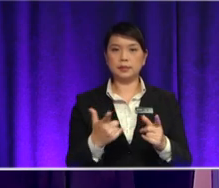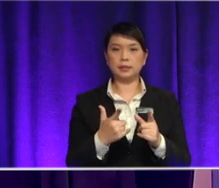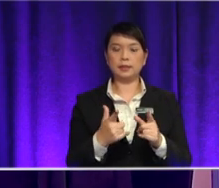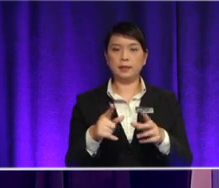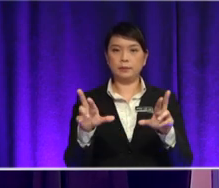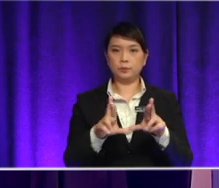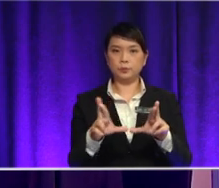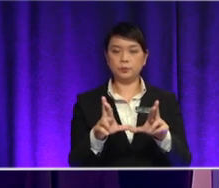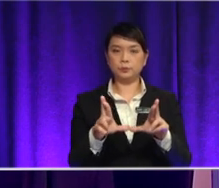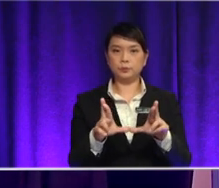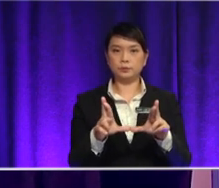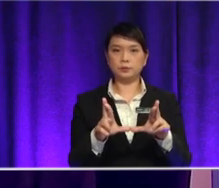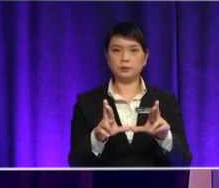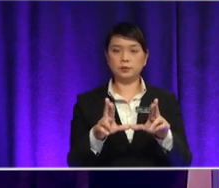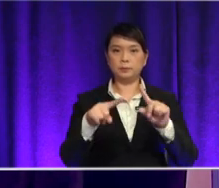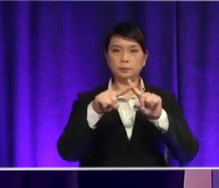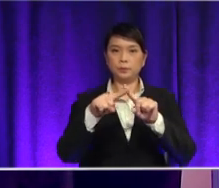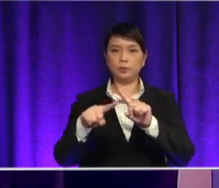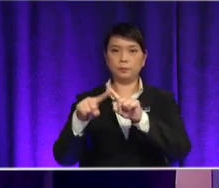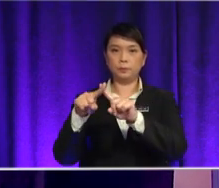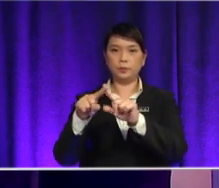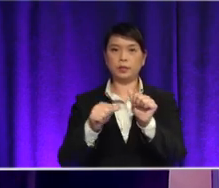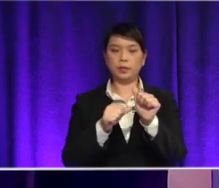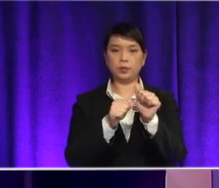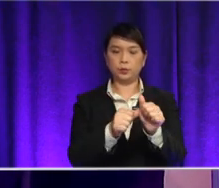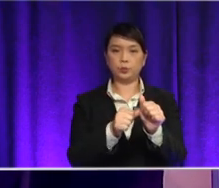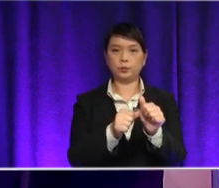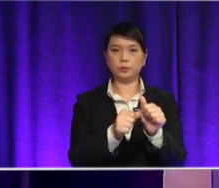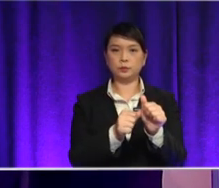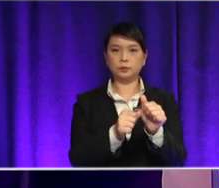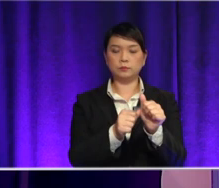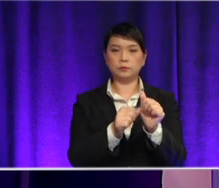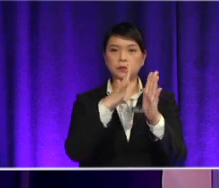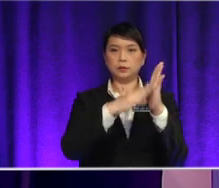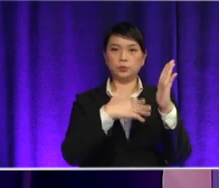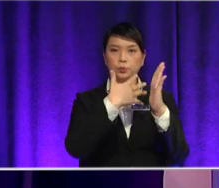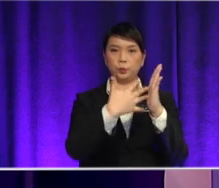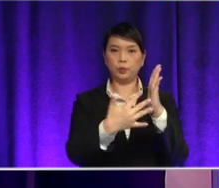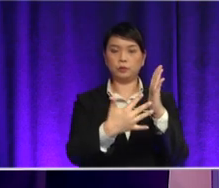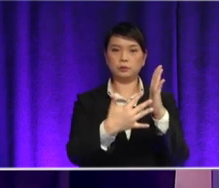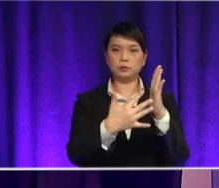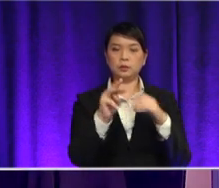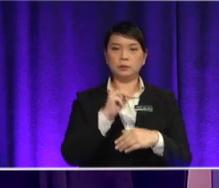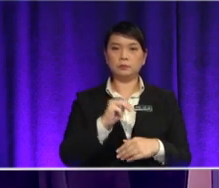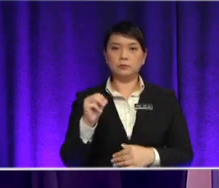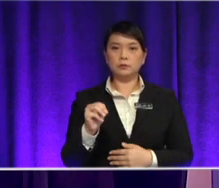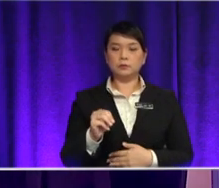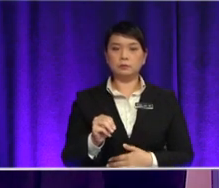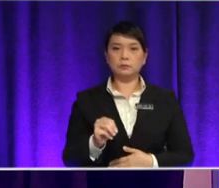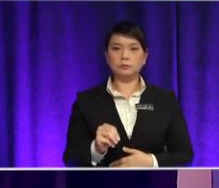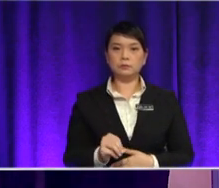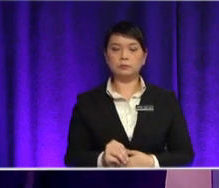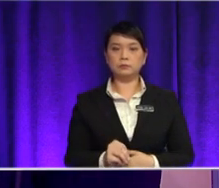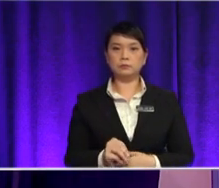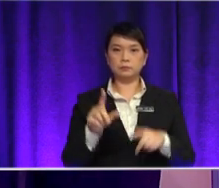mesti ikut nilai yang diberi dalam jadual dan saya galakkan murid untuk tinggalkan ruang kosong di situ. Baik.